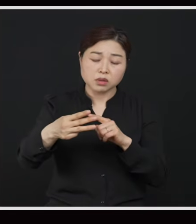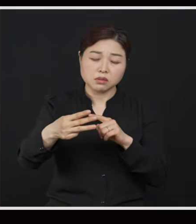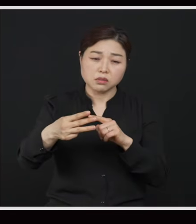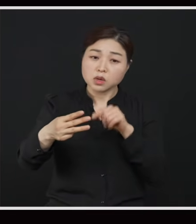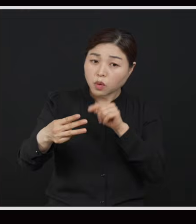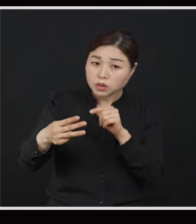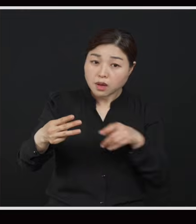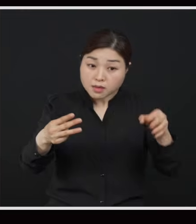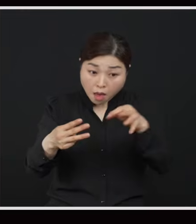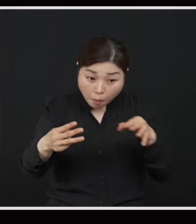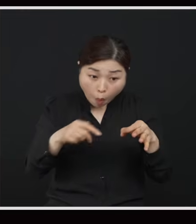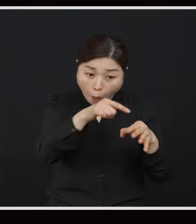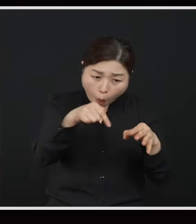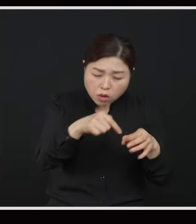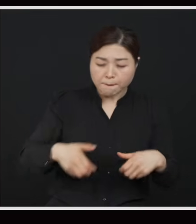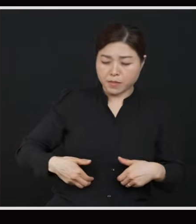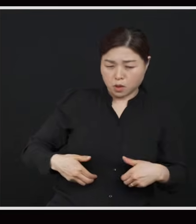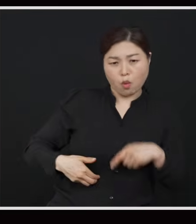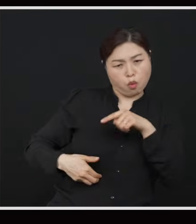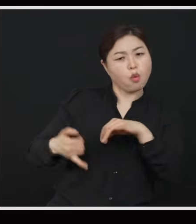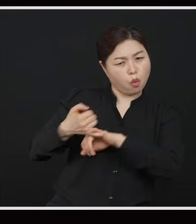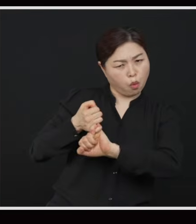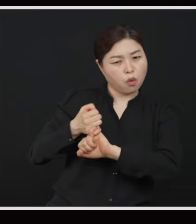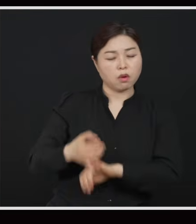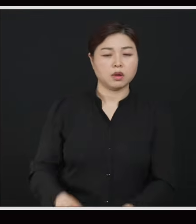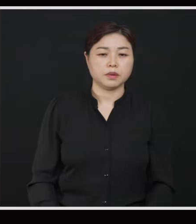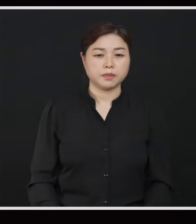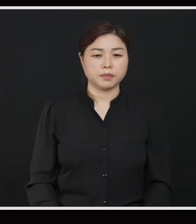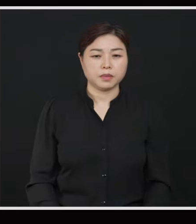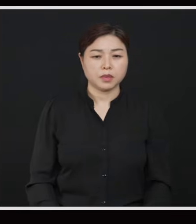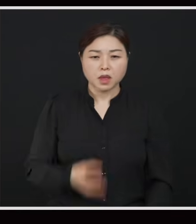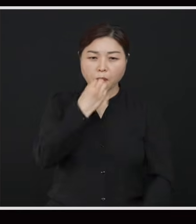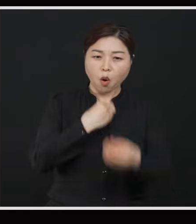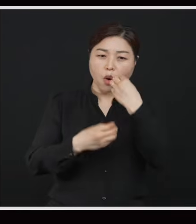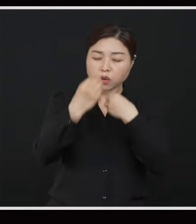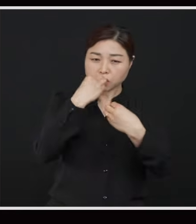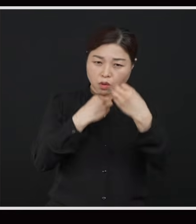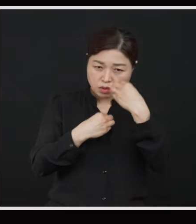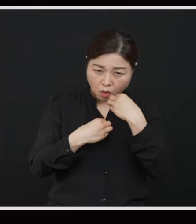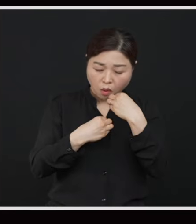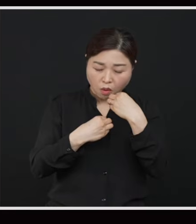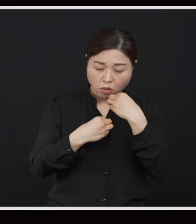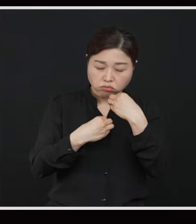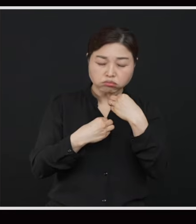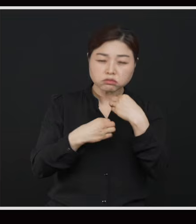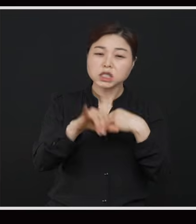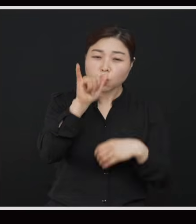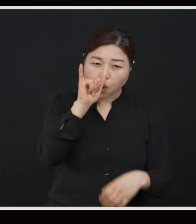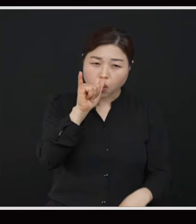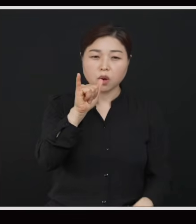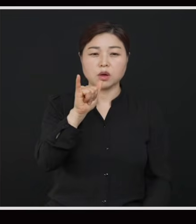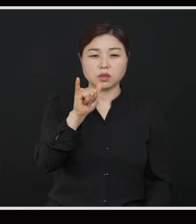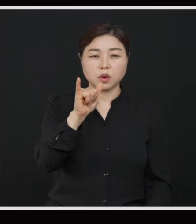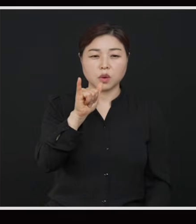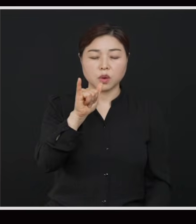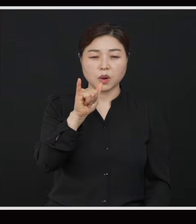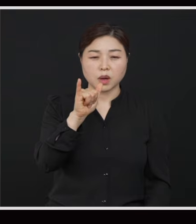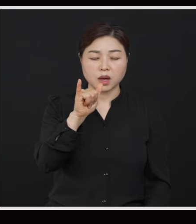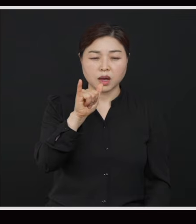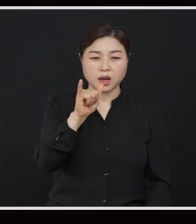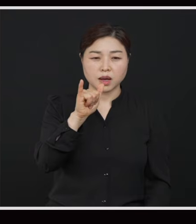원래 모든 세포에 다 필요한 그런 구성분이거든요. 그래서 이게 먹어서 섭취를 하는 것도